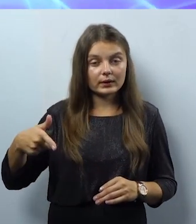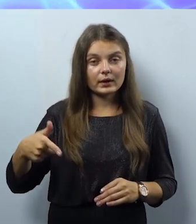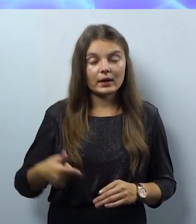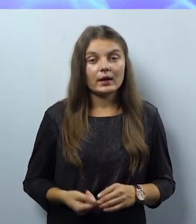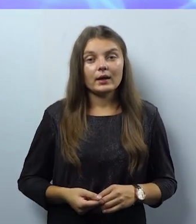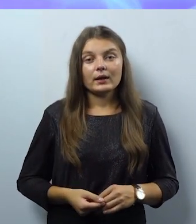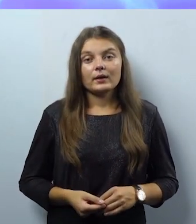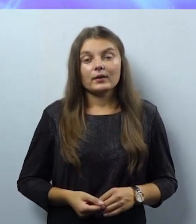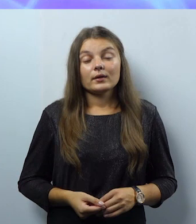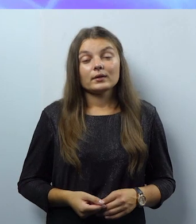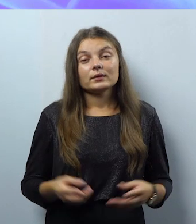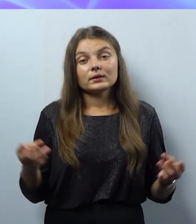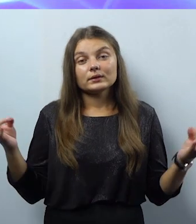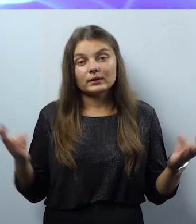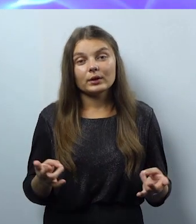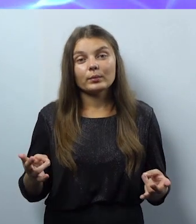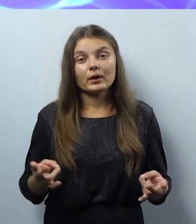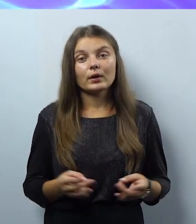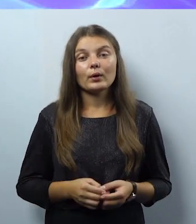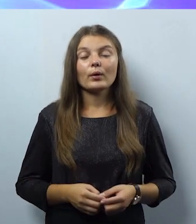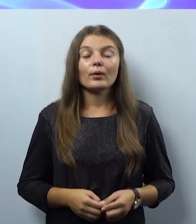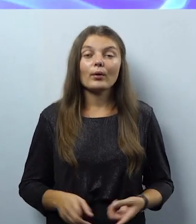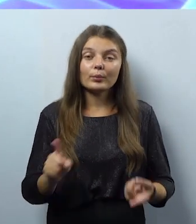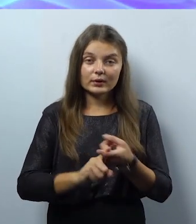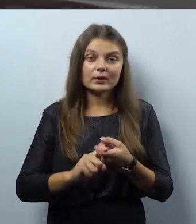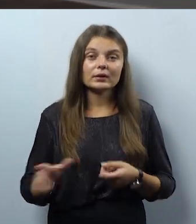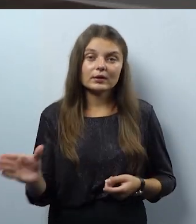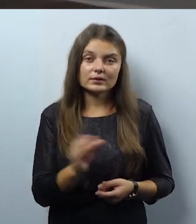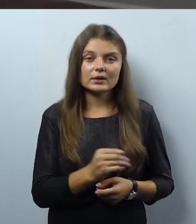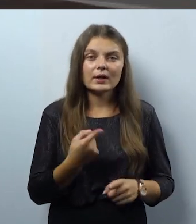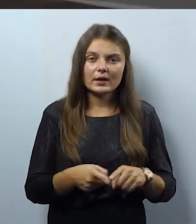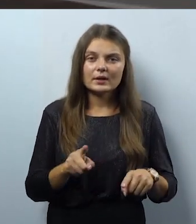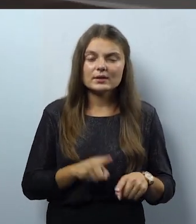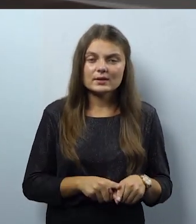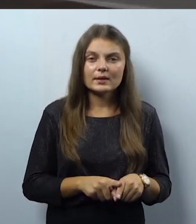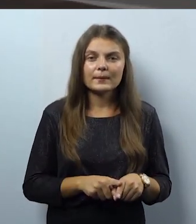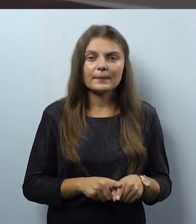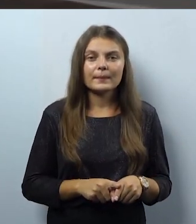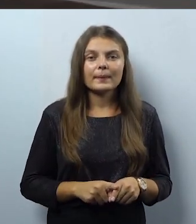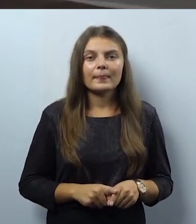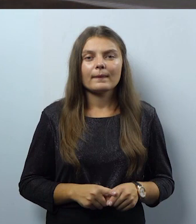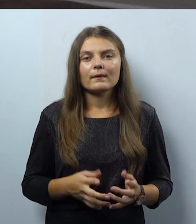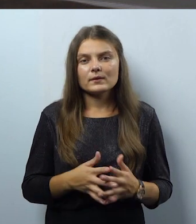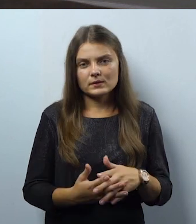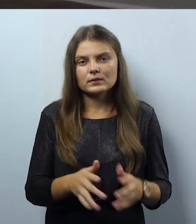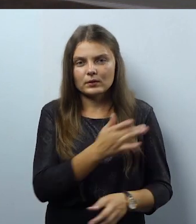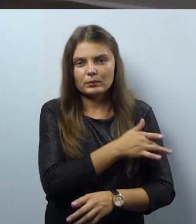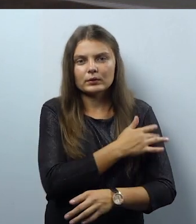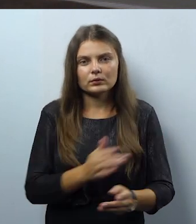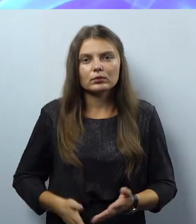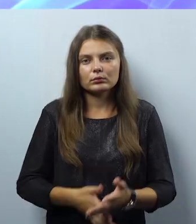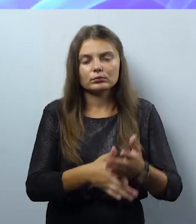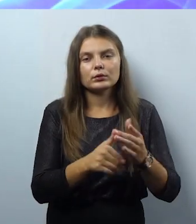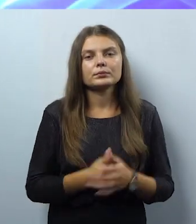ФАПи, і амбулаторії. І ФАПи, і амбулаторії. І відповідно, коли... це більші видатки, напевно, правда ж? Звичайно.